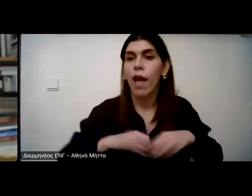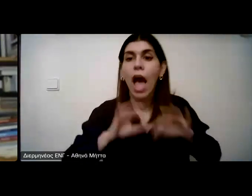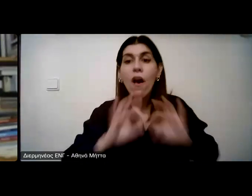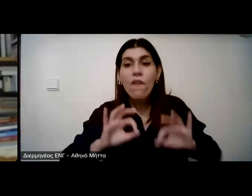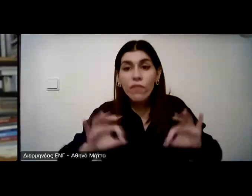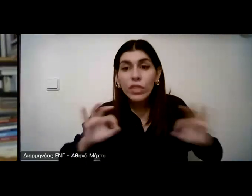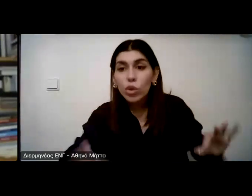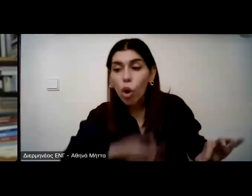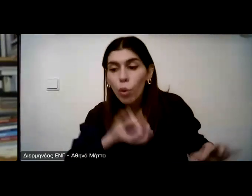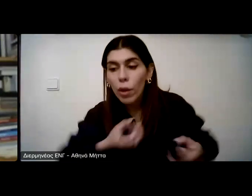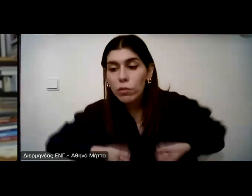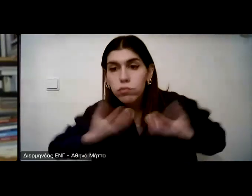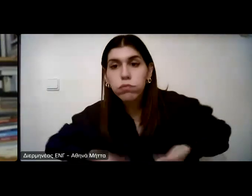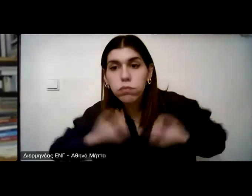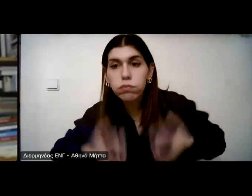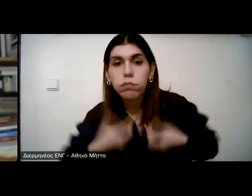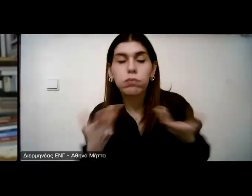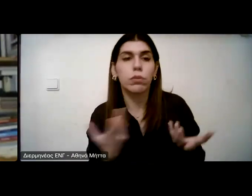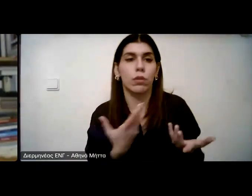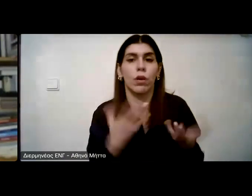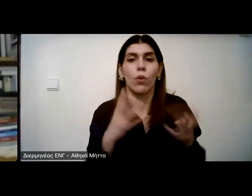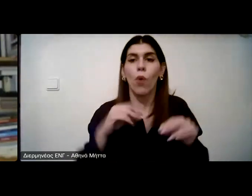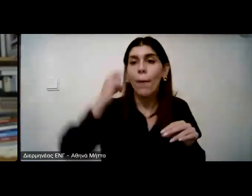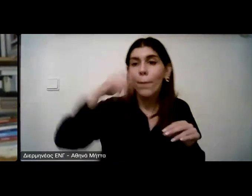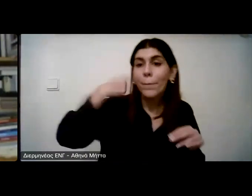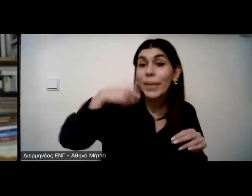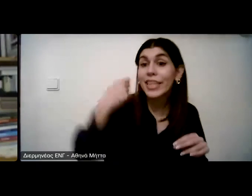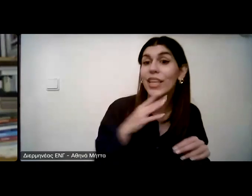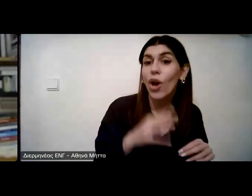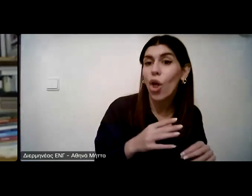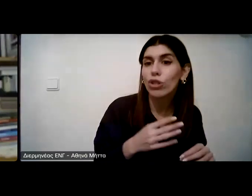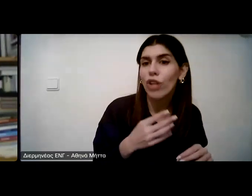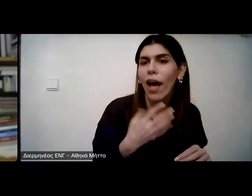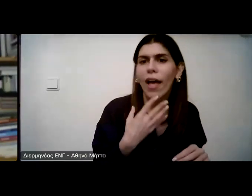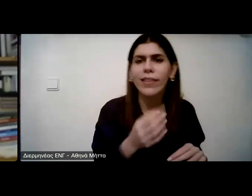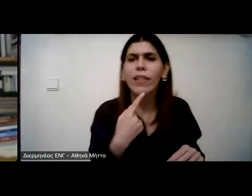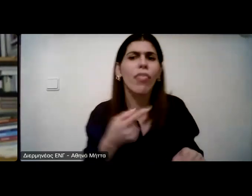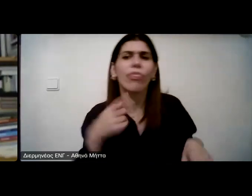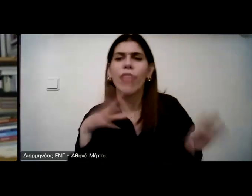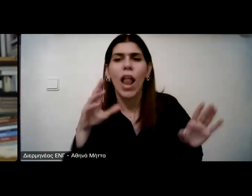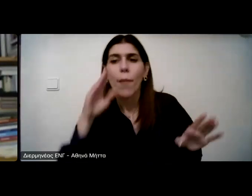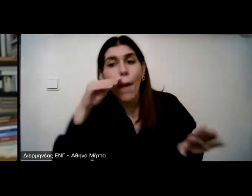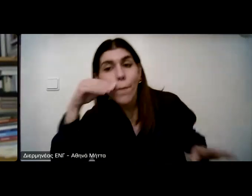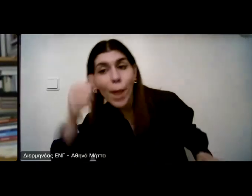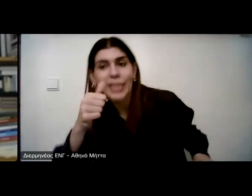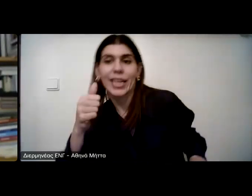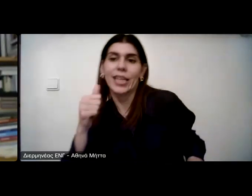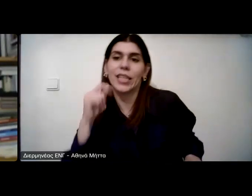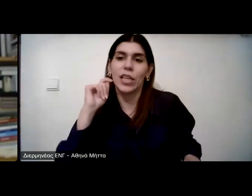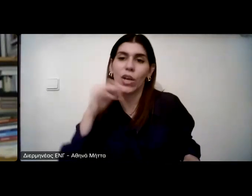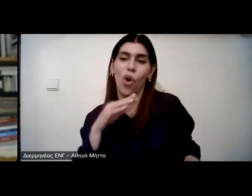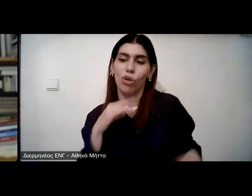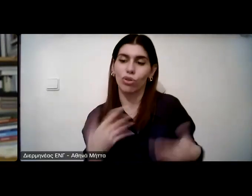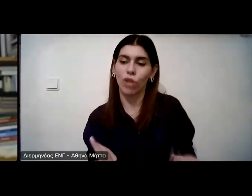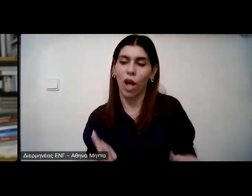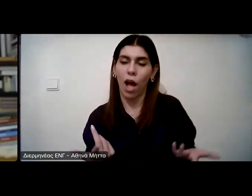γιατί όχι της πατρικής γλώσσας, ερώτημα. Έτσι, σε όλους αυτούς τους όρους εγώ έχω μια μεγάλη δυσπιστία, διότι